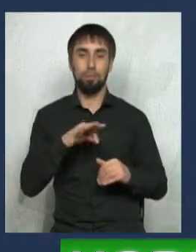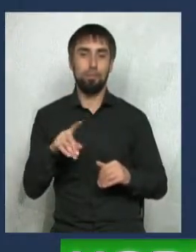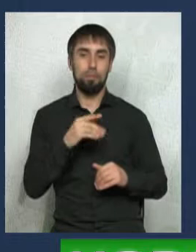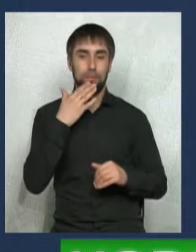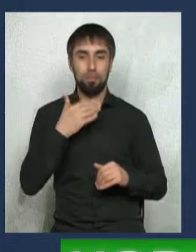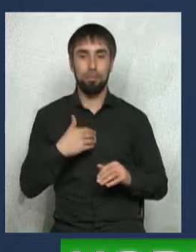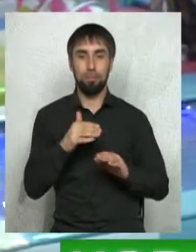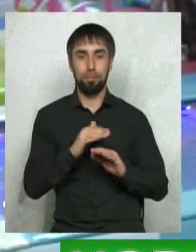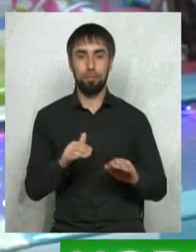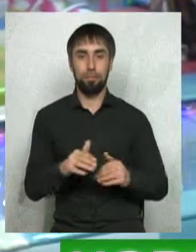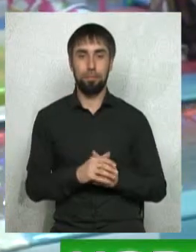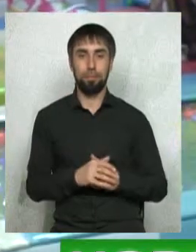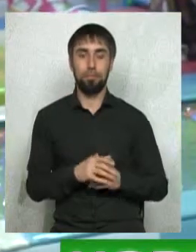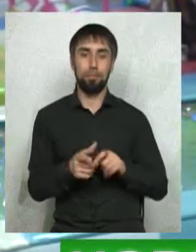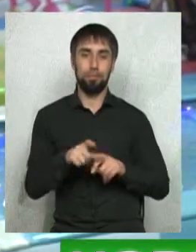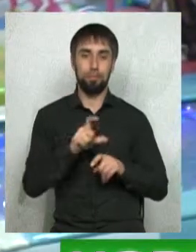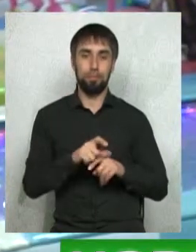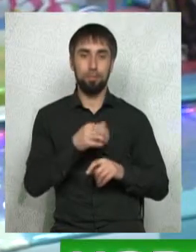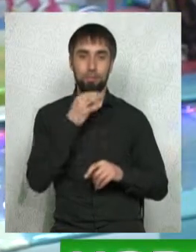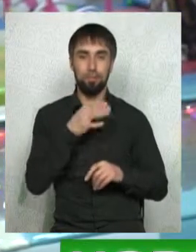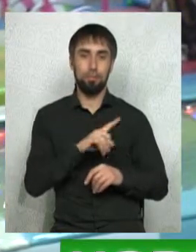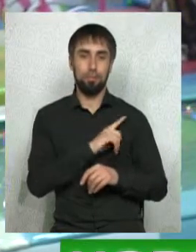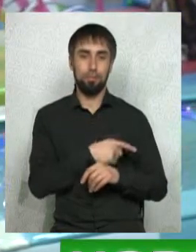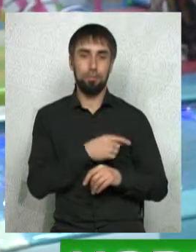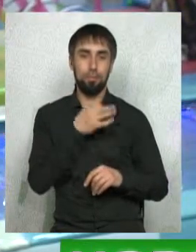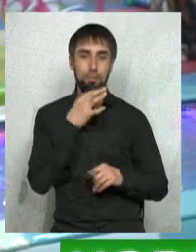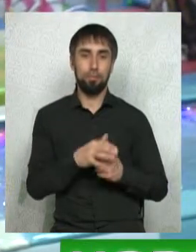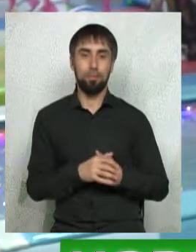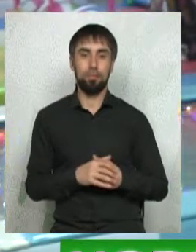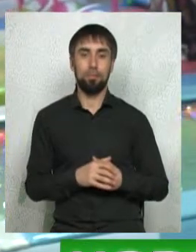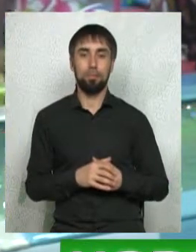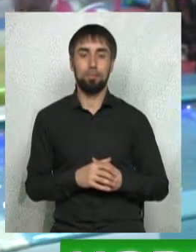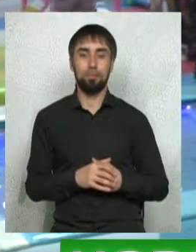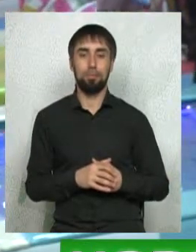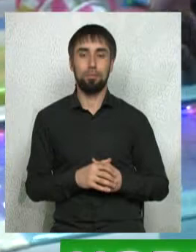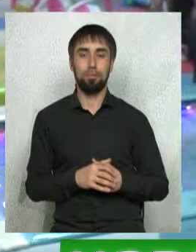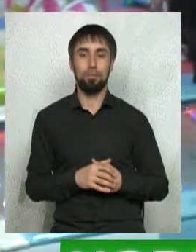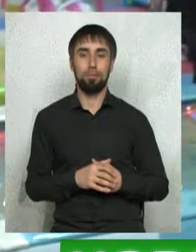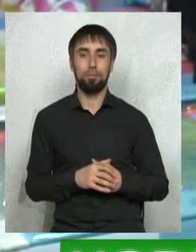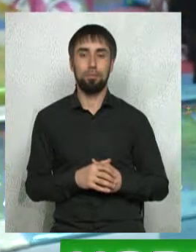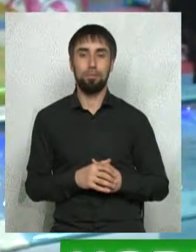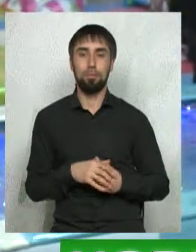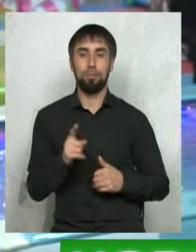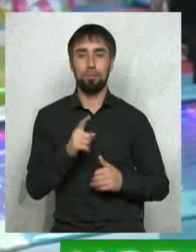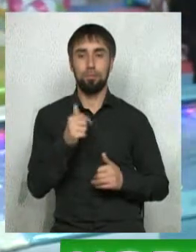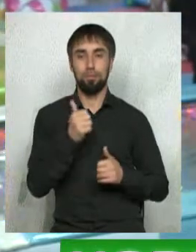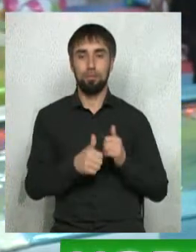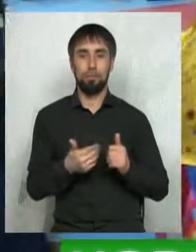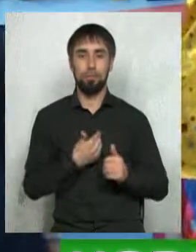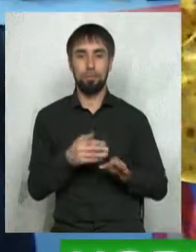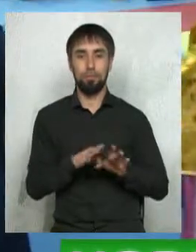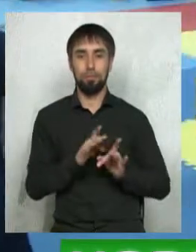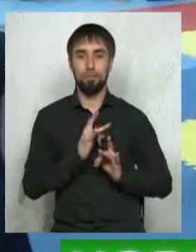самые маленькие. Очень нравится, сильно нравится, красиво. Что всегда хочу такой